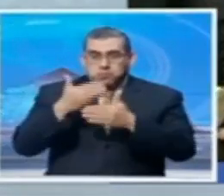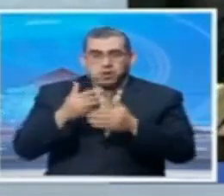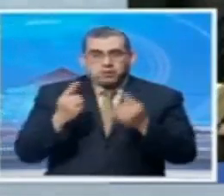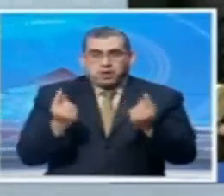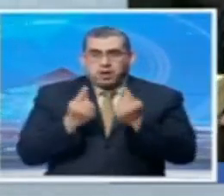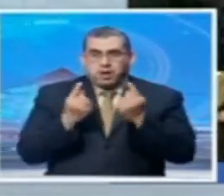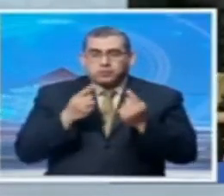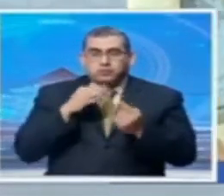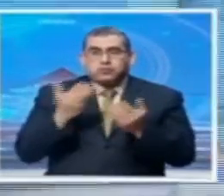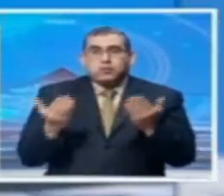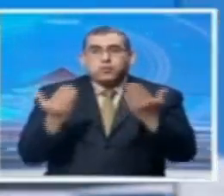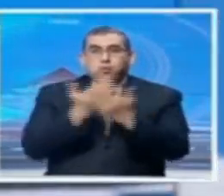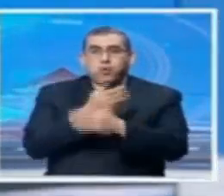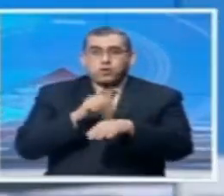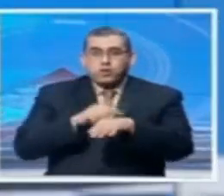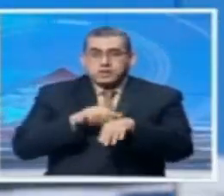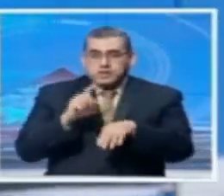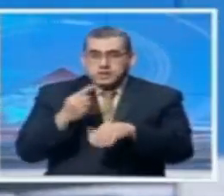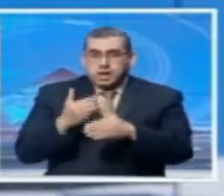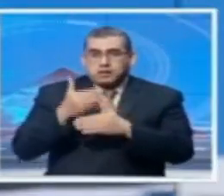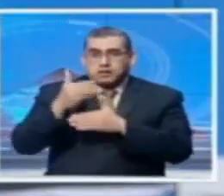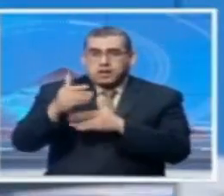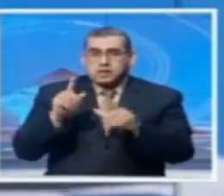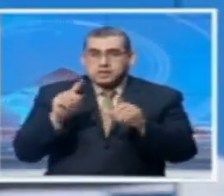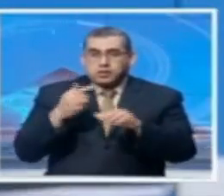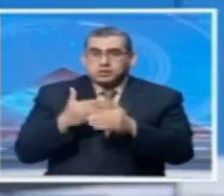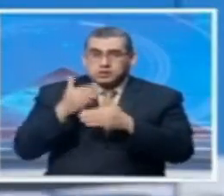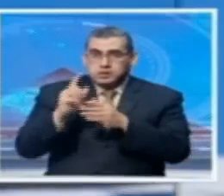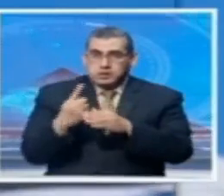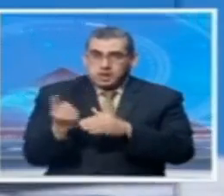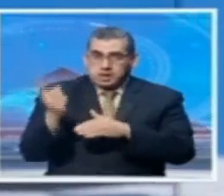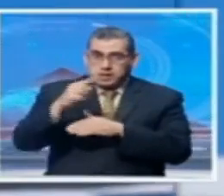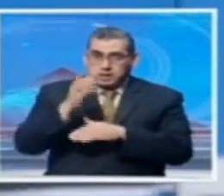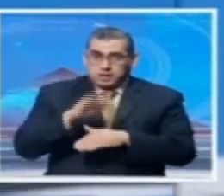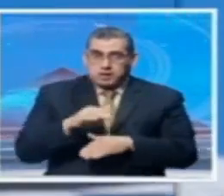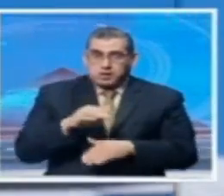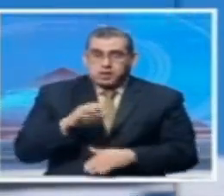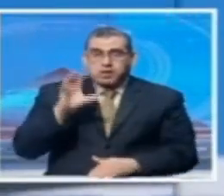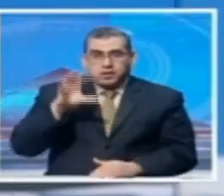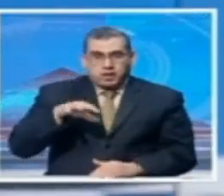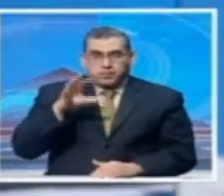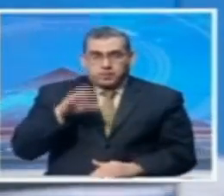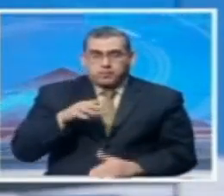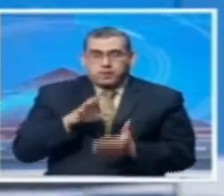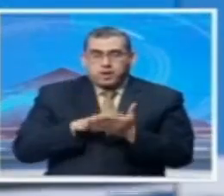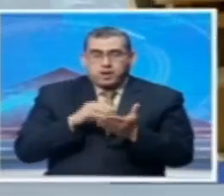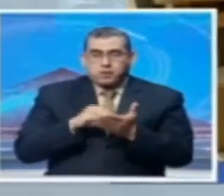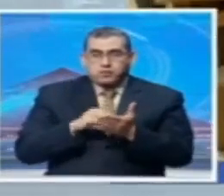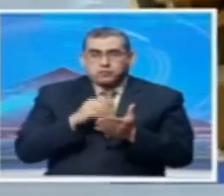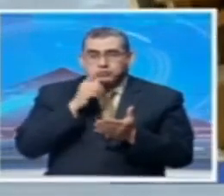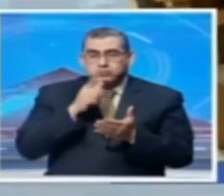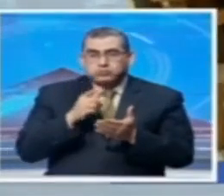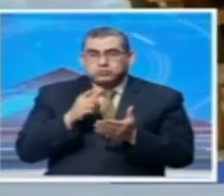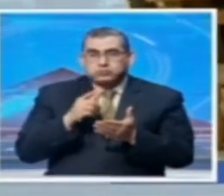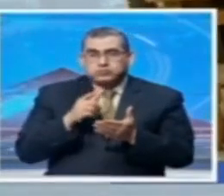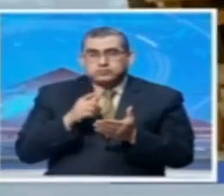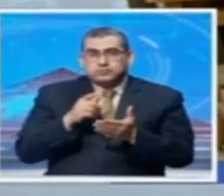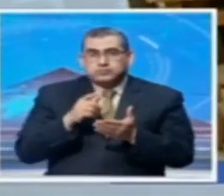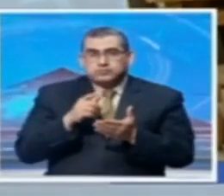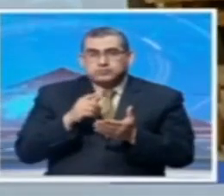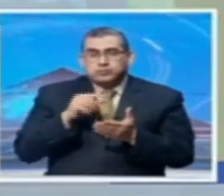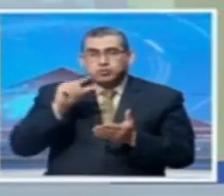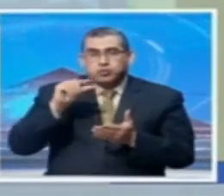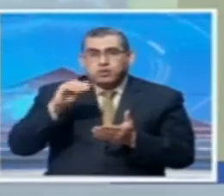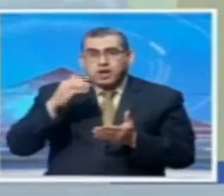وكان في تعويض للوقت يعني اللي هو الساعة تقريبا. وحتى مطلع. هو في بيان من دكتور طارق